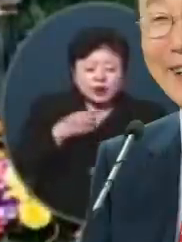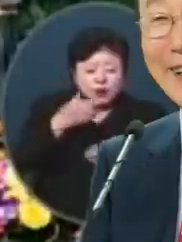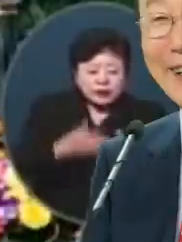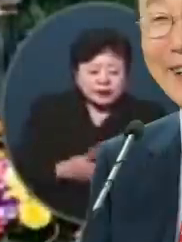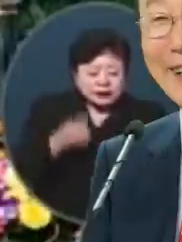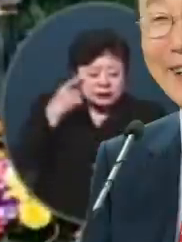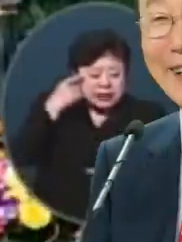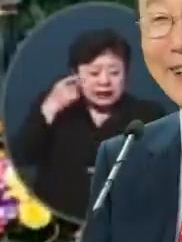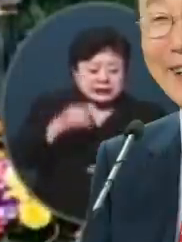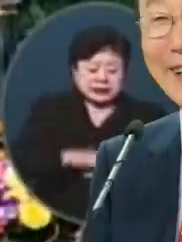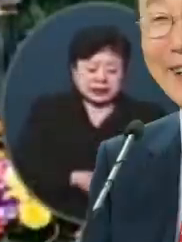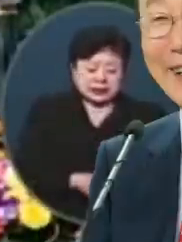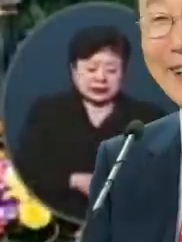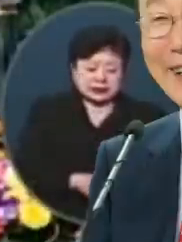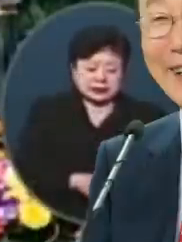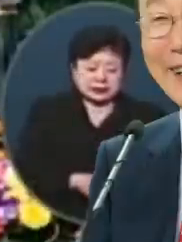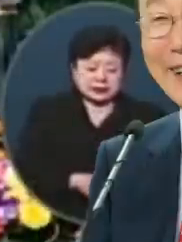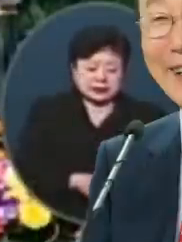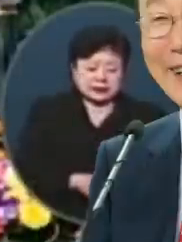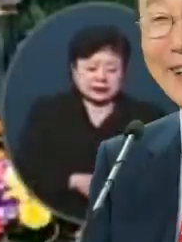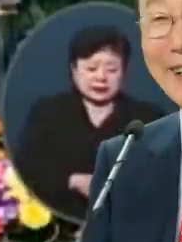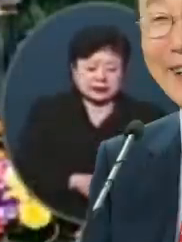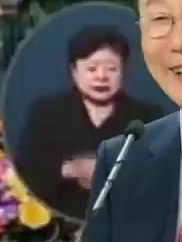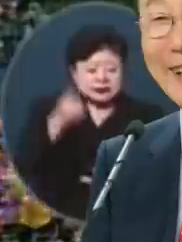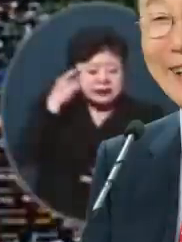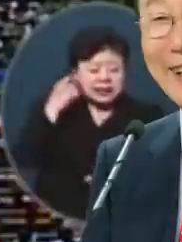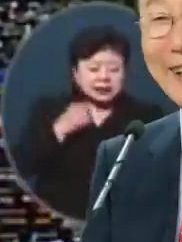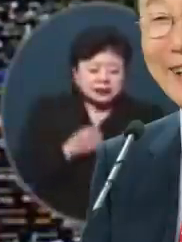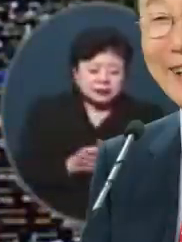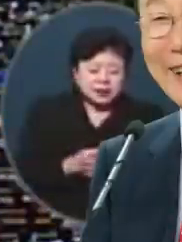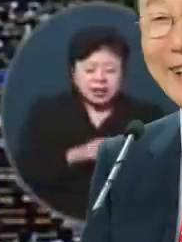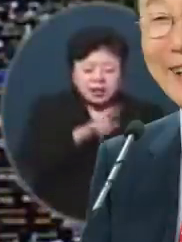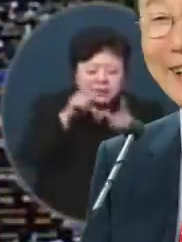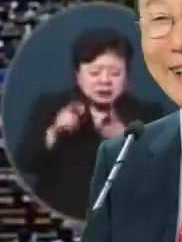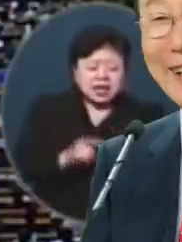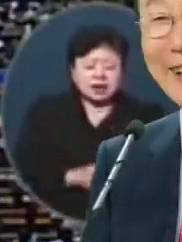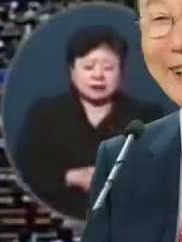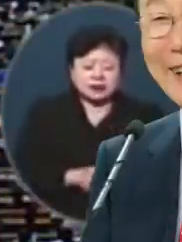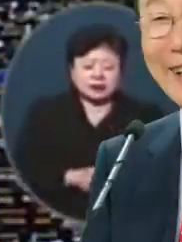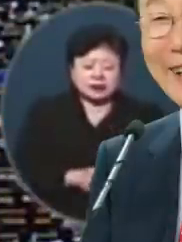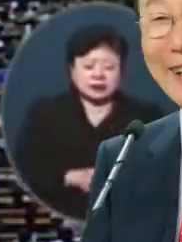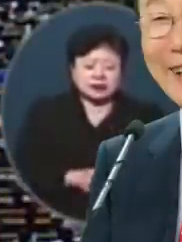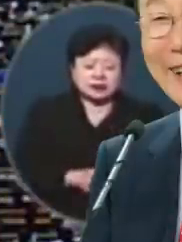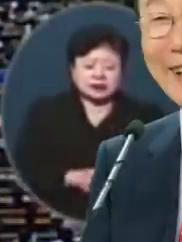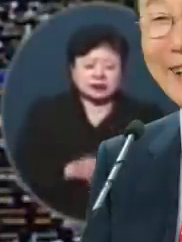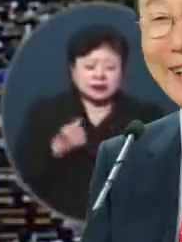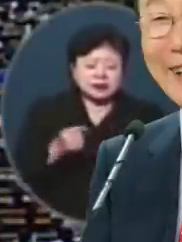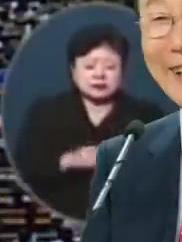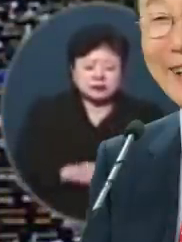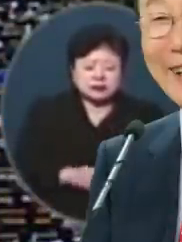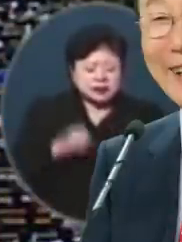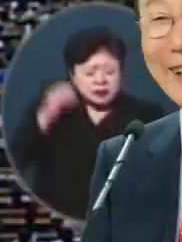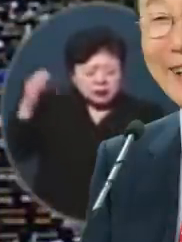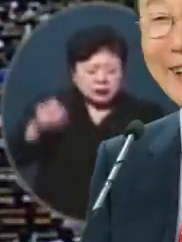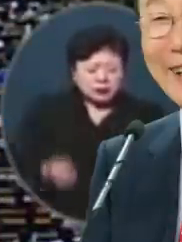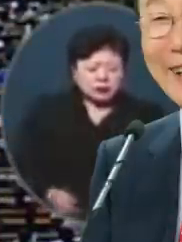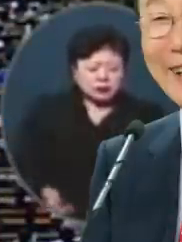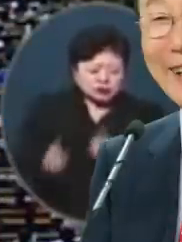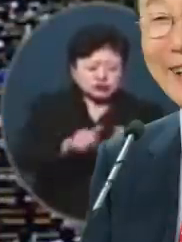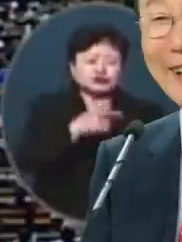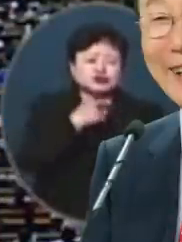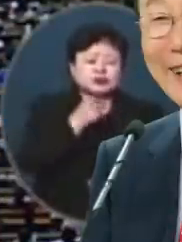생각했으나 그 생각 때문에 삶의 이욕을 잃어버리고 죽기를 소원했던 것입니다.